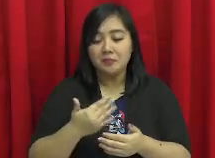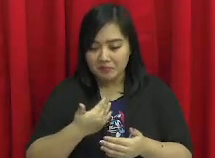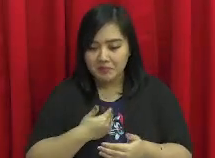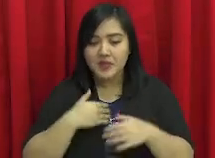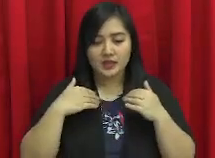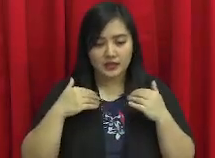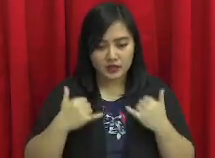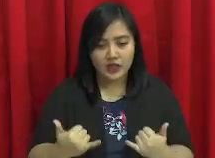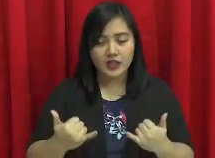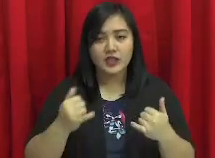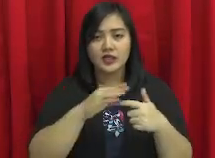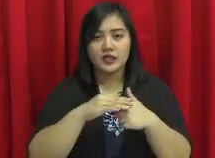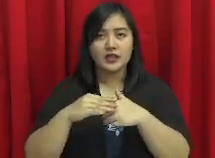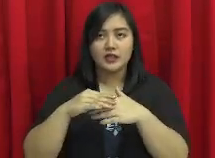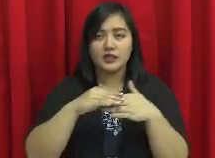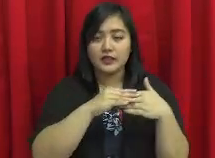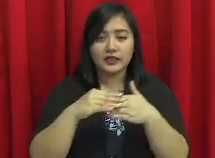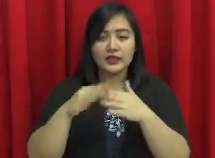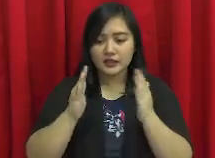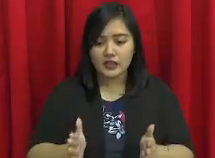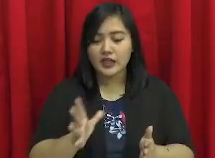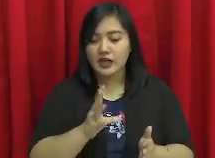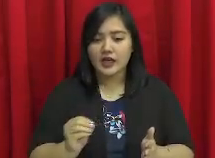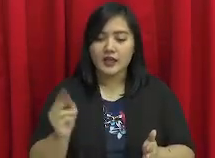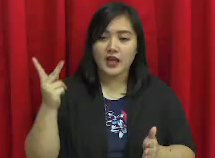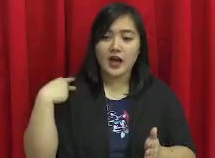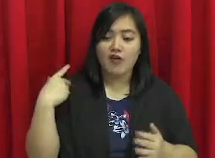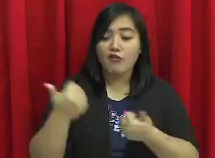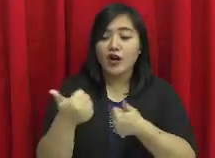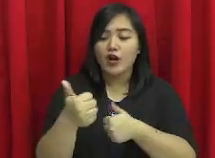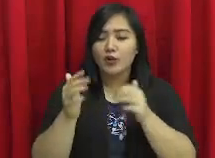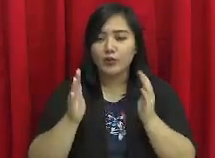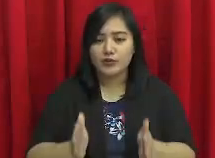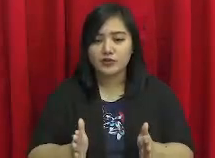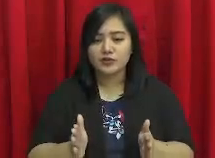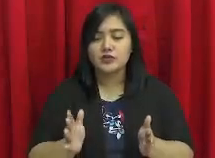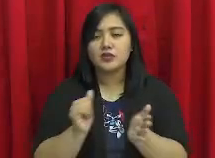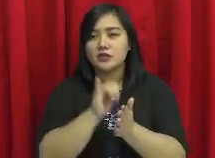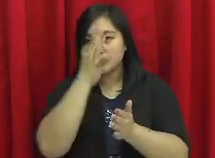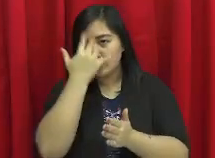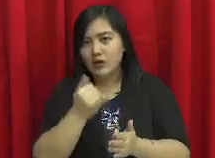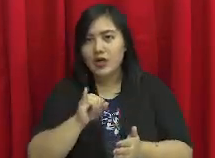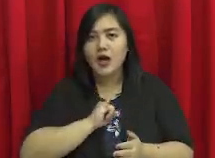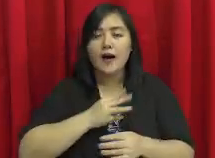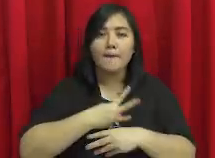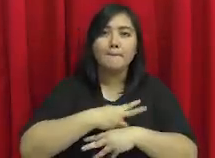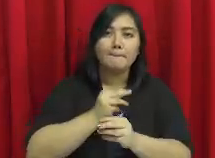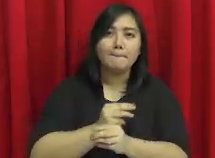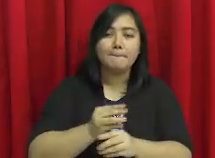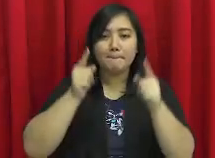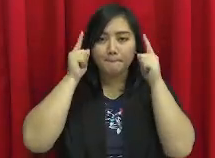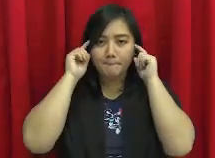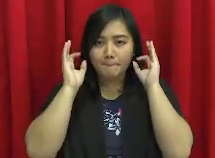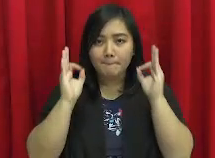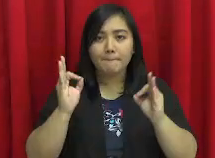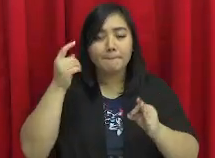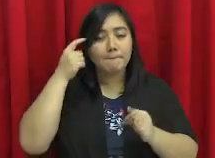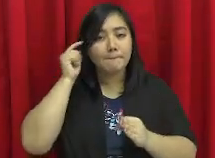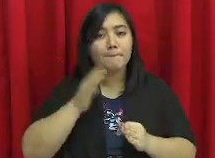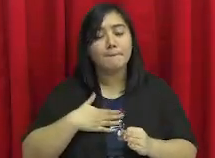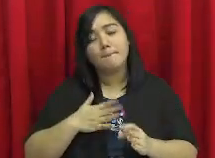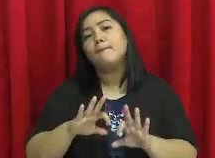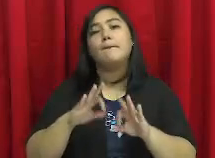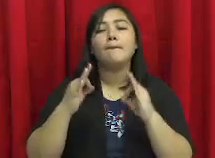to make a decision for my family to serve God. Yeah. Kasi sa akin pa rin eh.